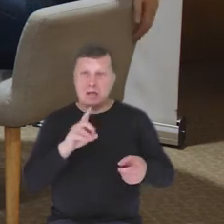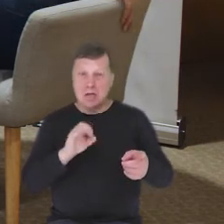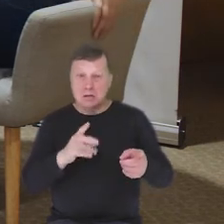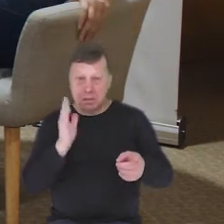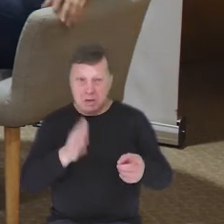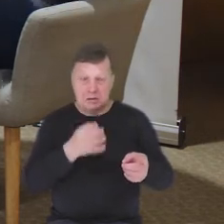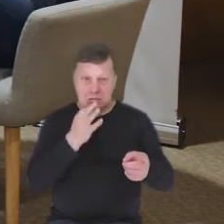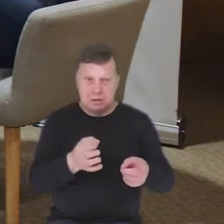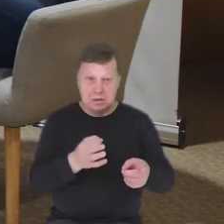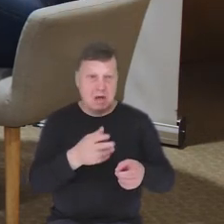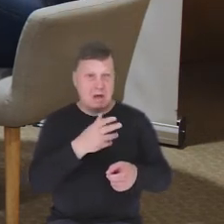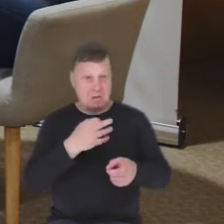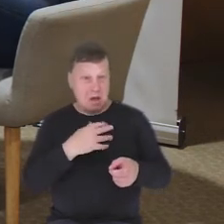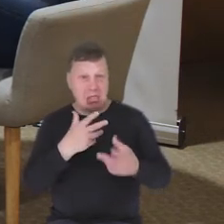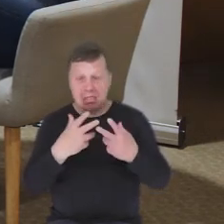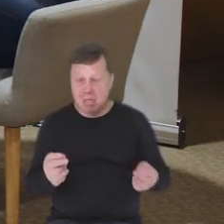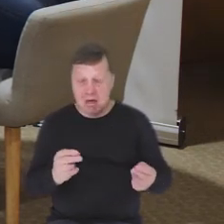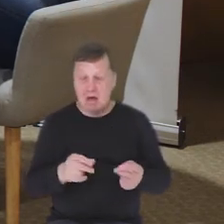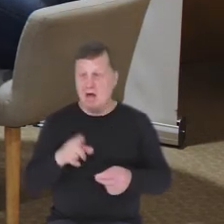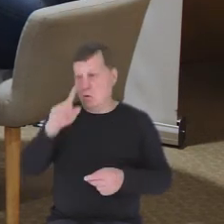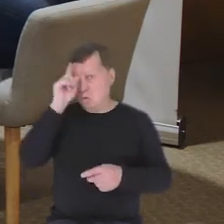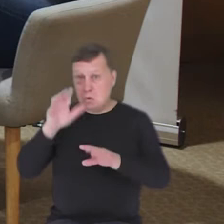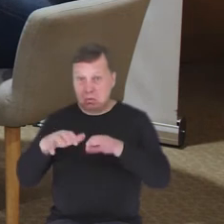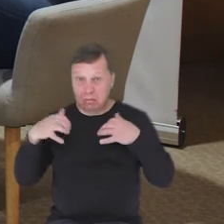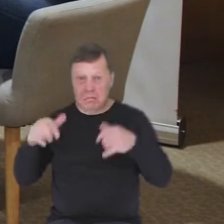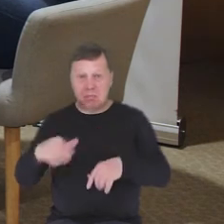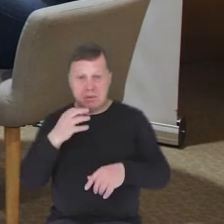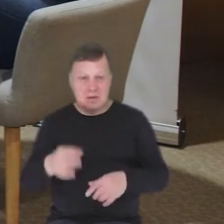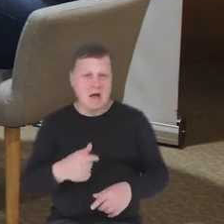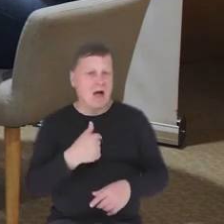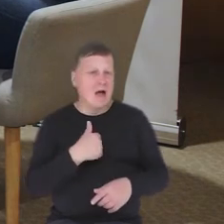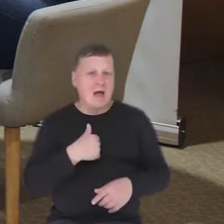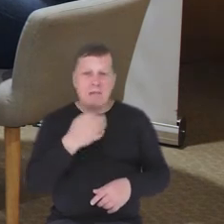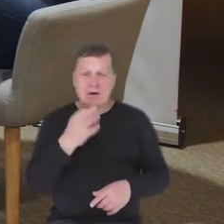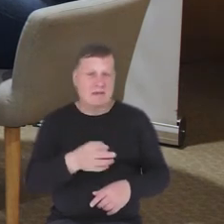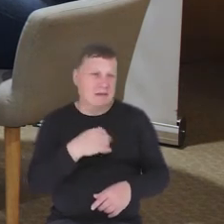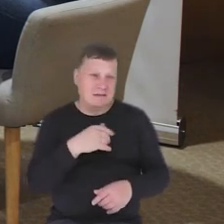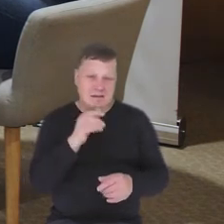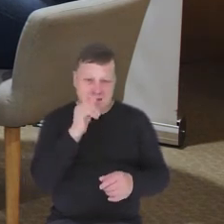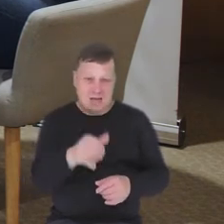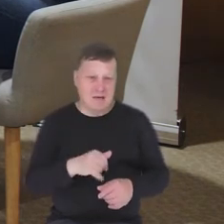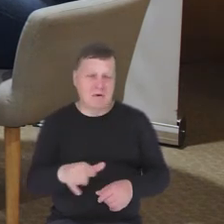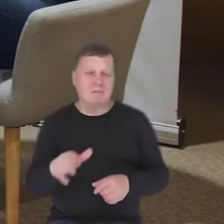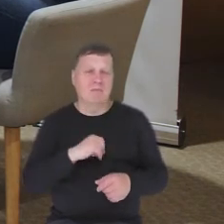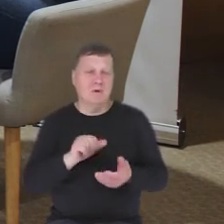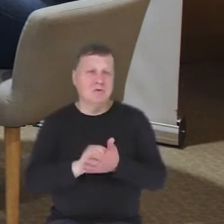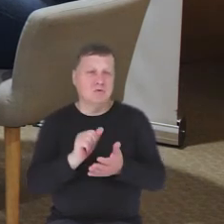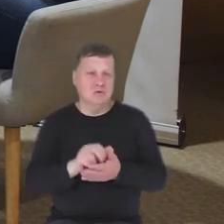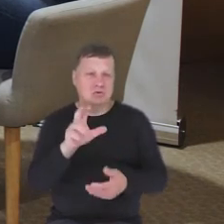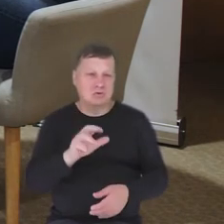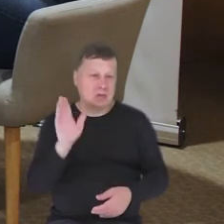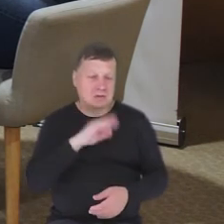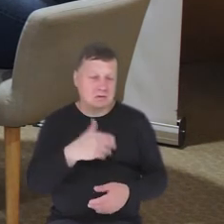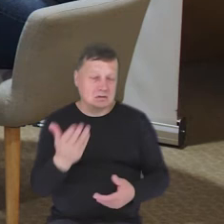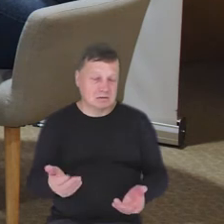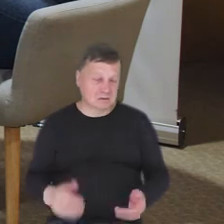zaskoczona, że padło z publiczności. Ja nie mogę zadać tego pytania, ponieważ poznańskie ziny są drukowane w 300 egzemplarzach. To jest jak nakład Kultury